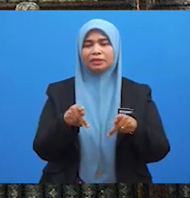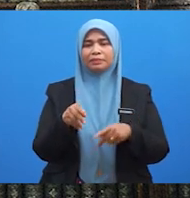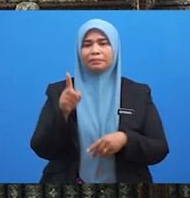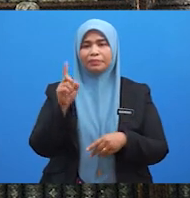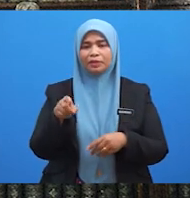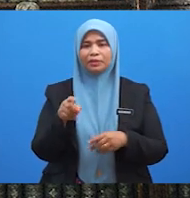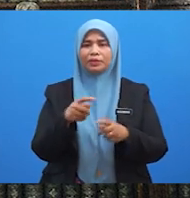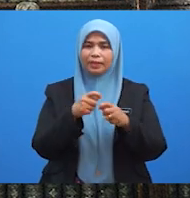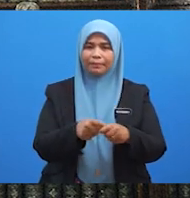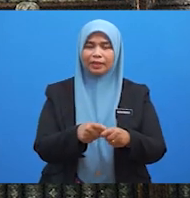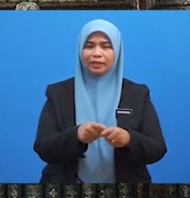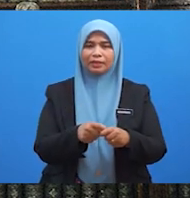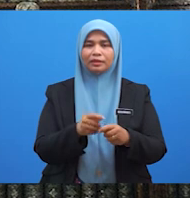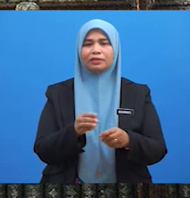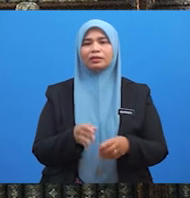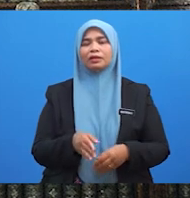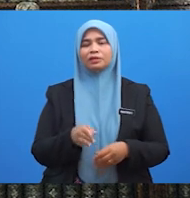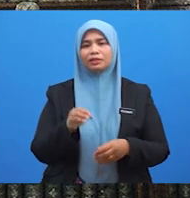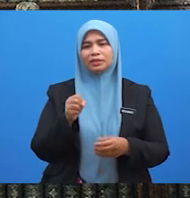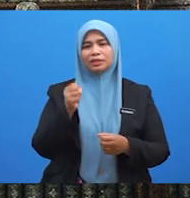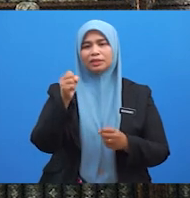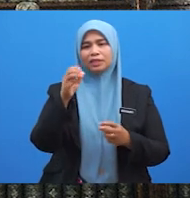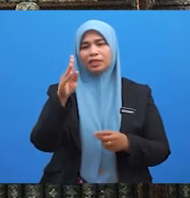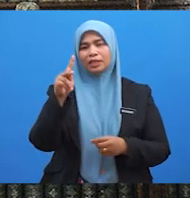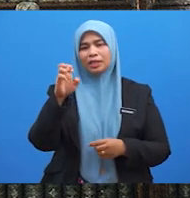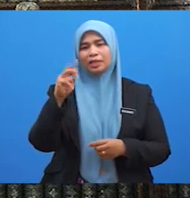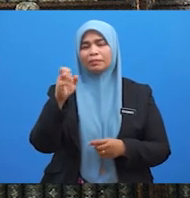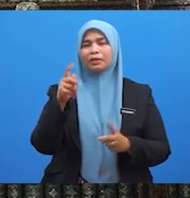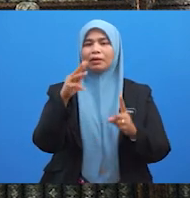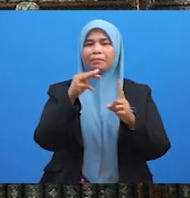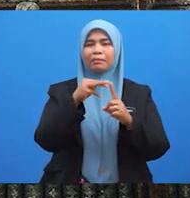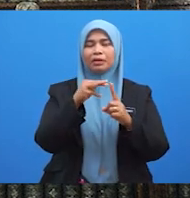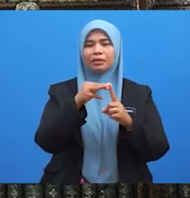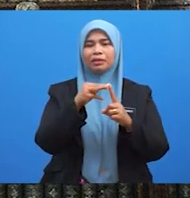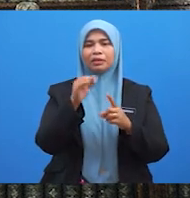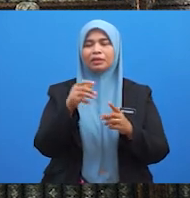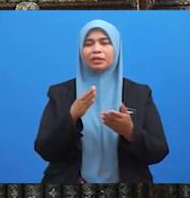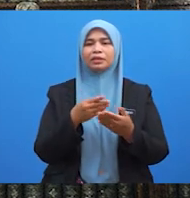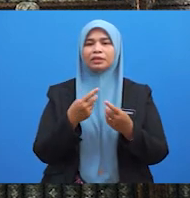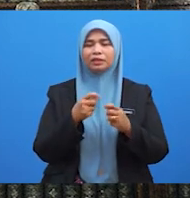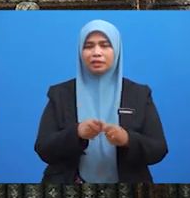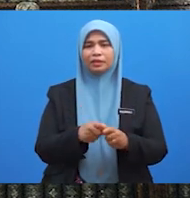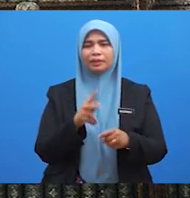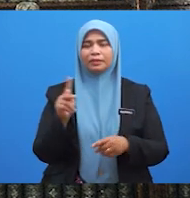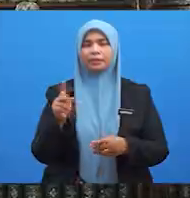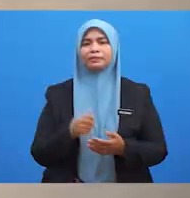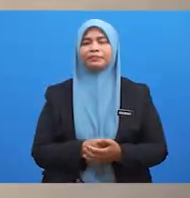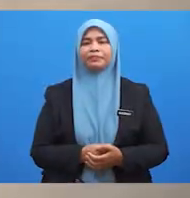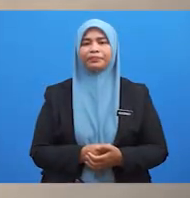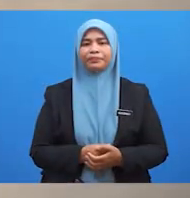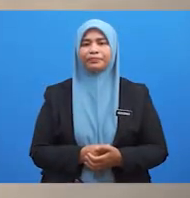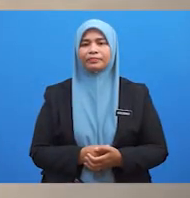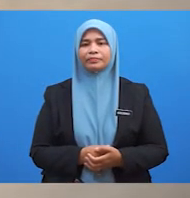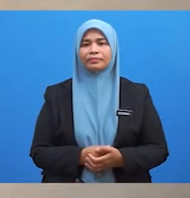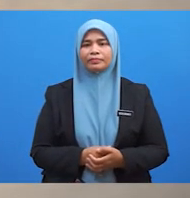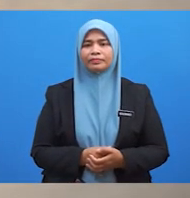perlu menepati kehendak skema pemarkahan yang ditetapkan.